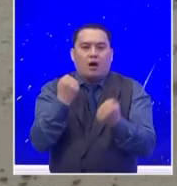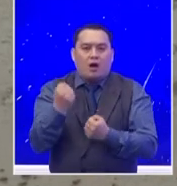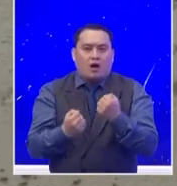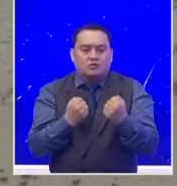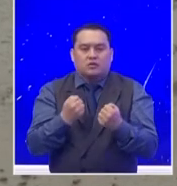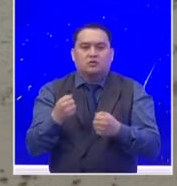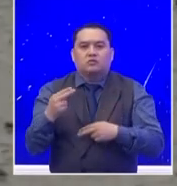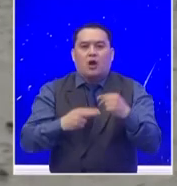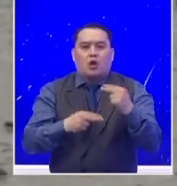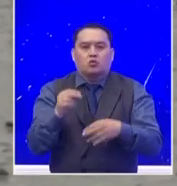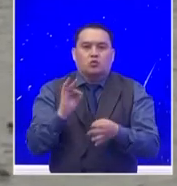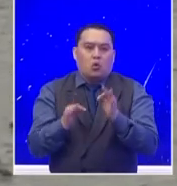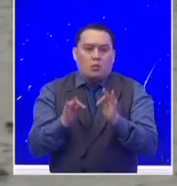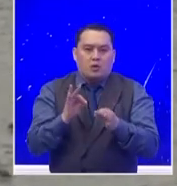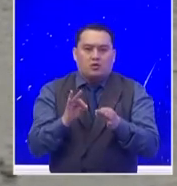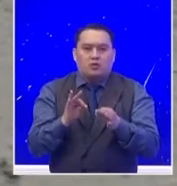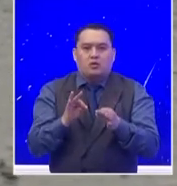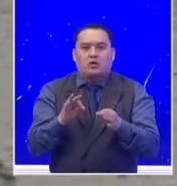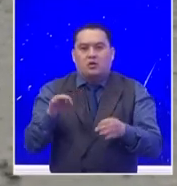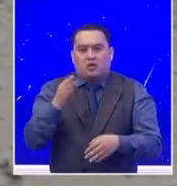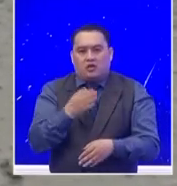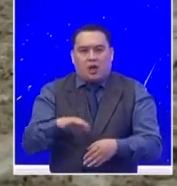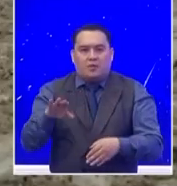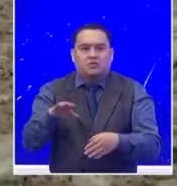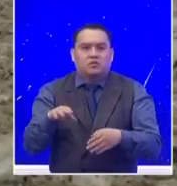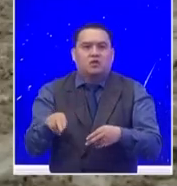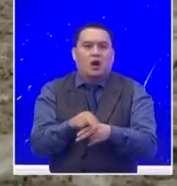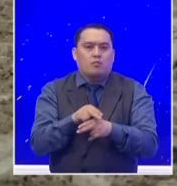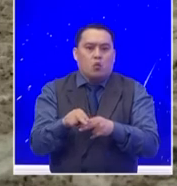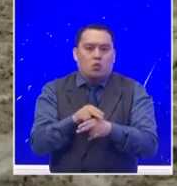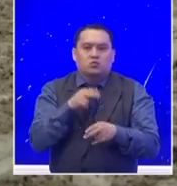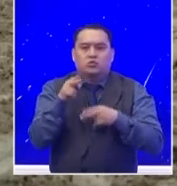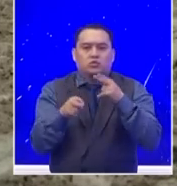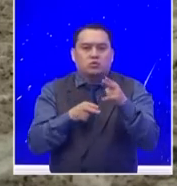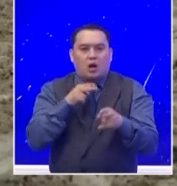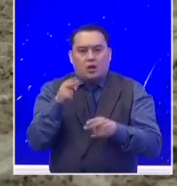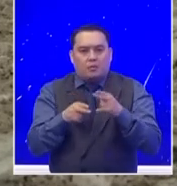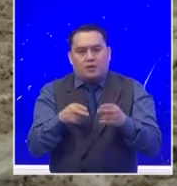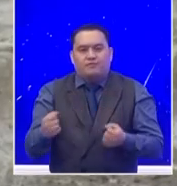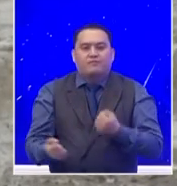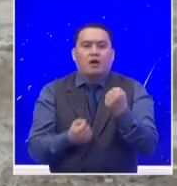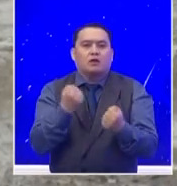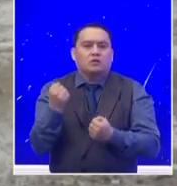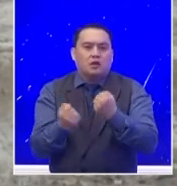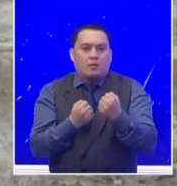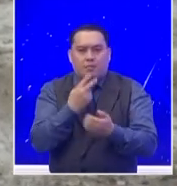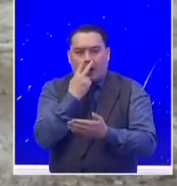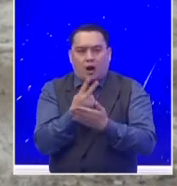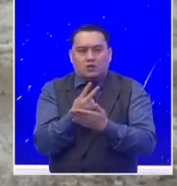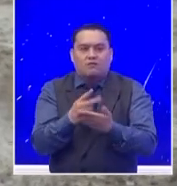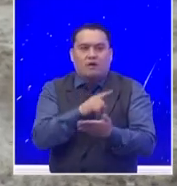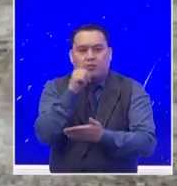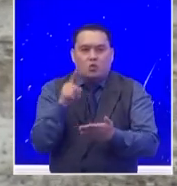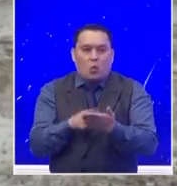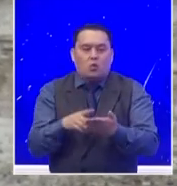Несоблюдение строительно-дорожных нормативов, несвоевременный ямочный ремонт шоссе – лишь малая часть жалоб со стороны владельцев машин. К тому же, как показал опрос